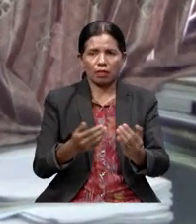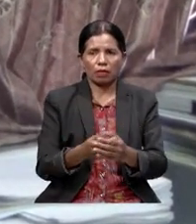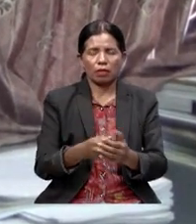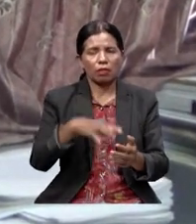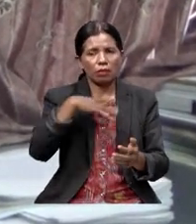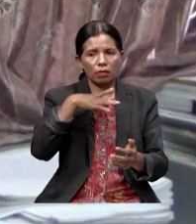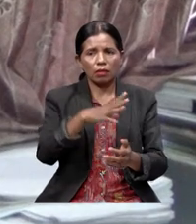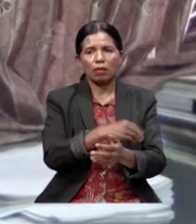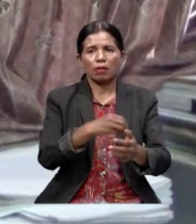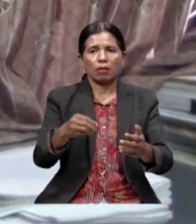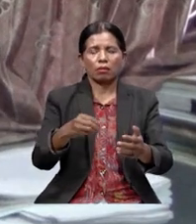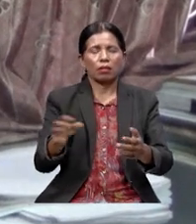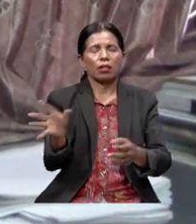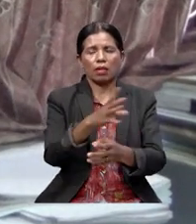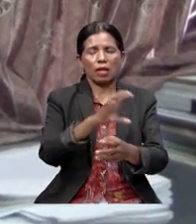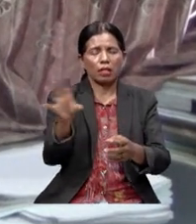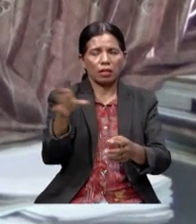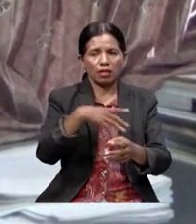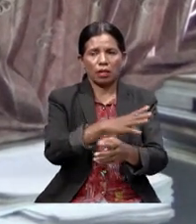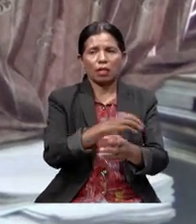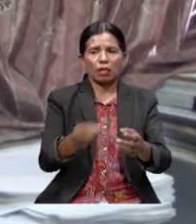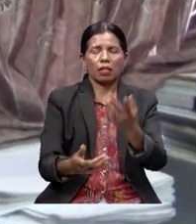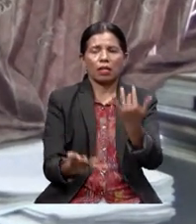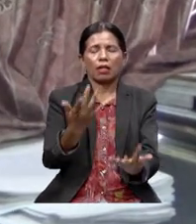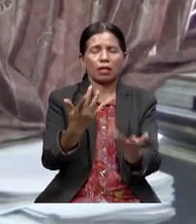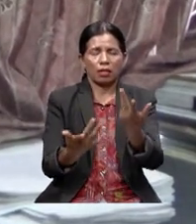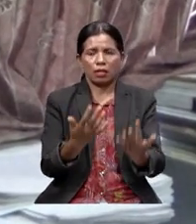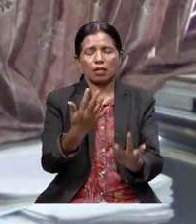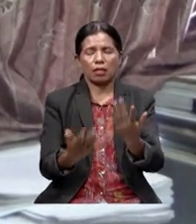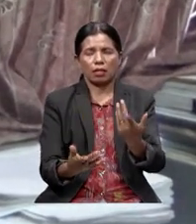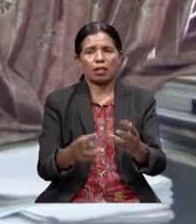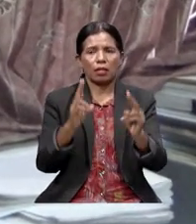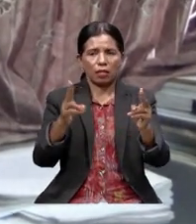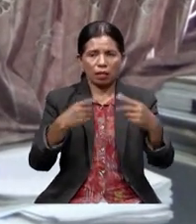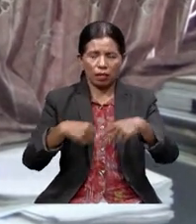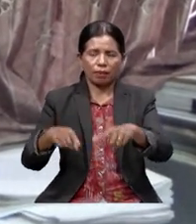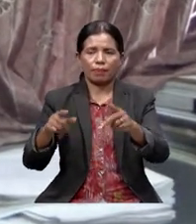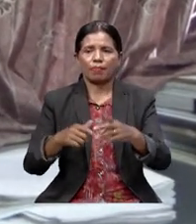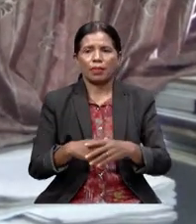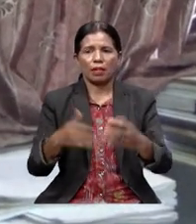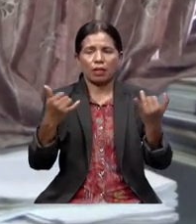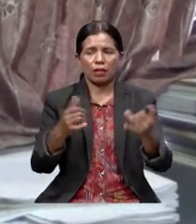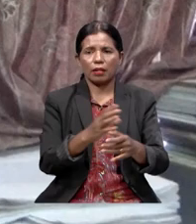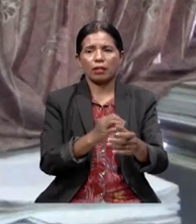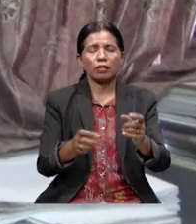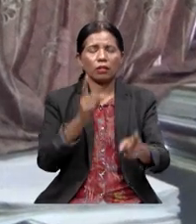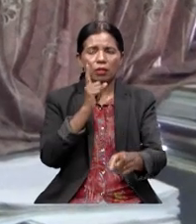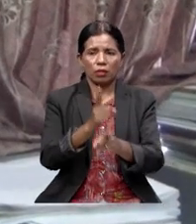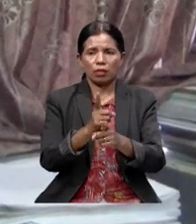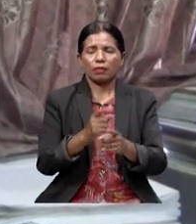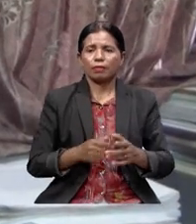nebe gampan par anin hu, gampan par aihan, antau idane ne anin hu, ba hu mai, idane asne, sira los ne